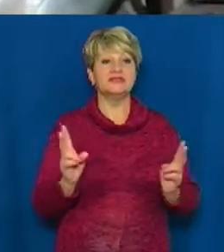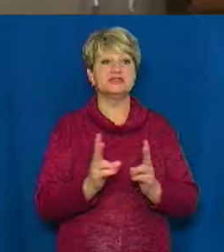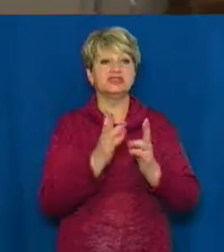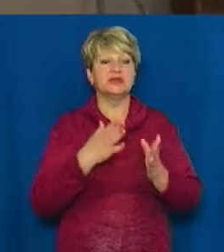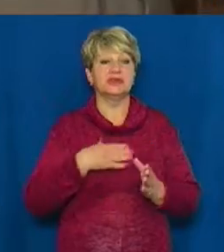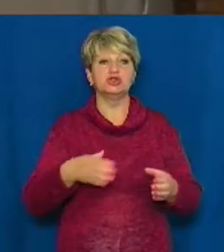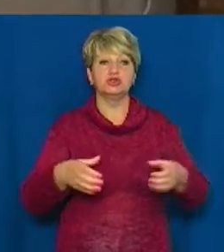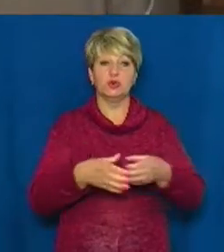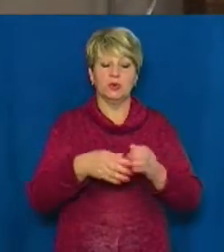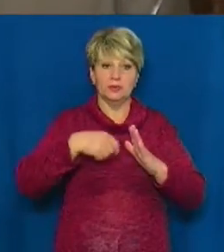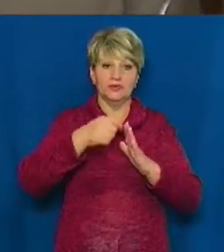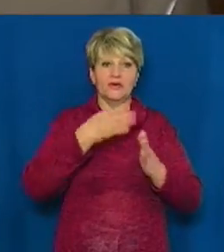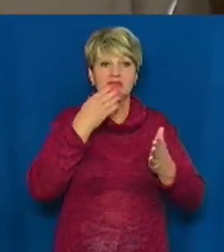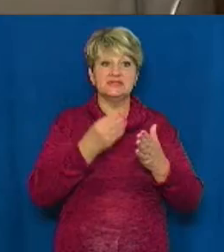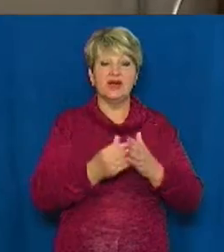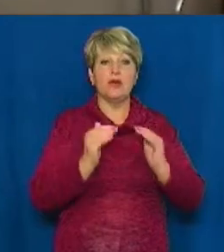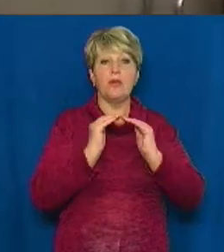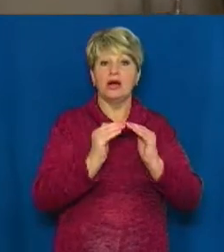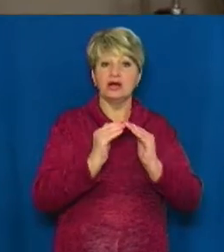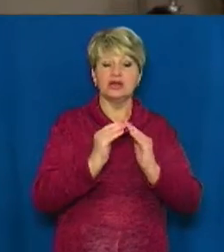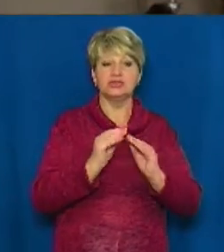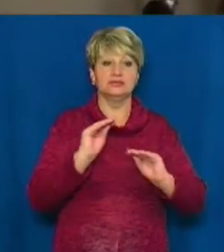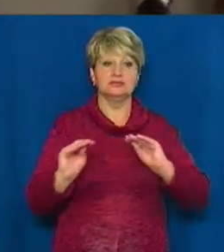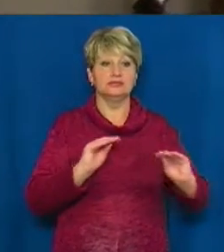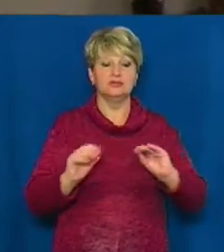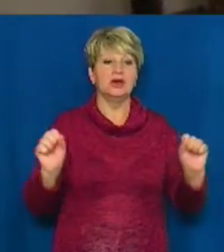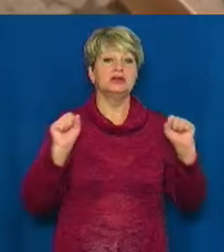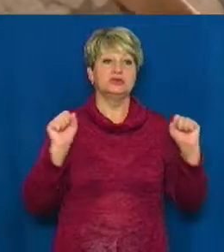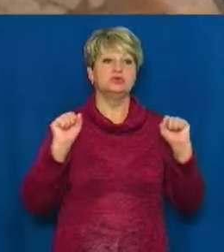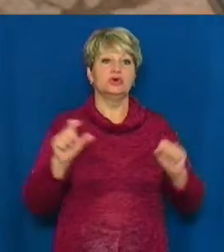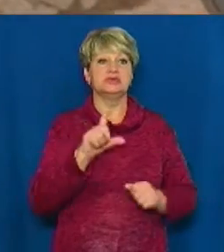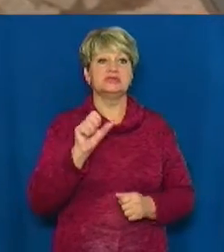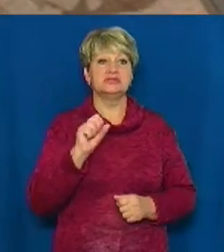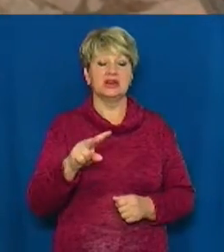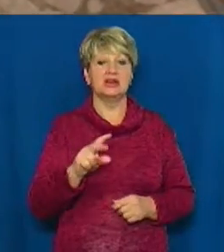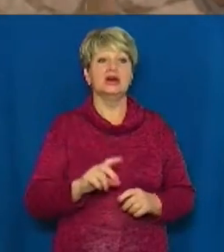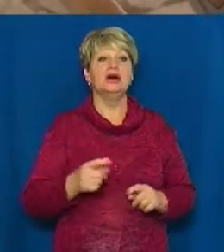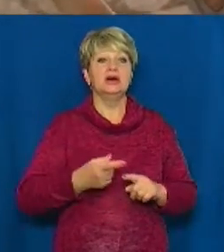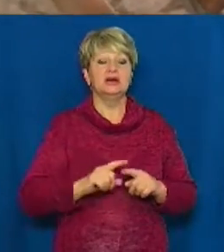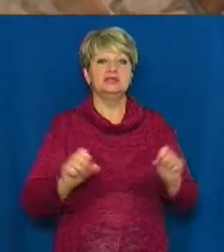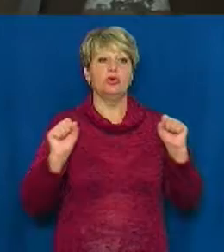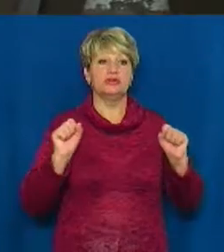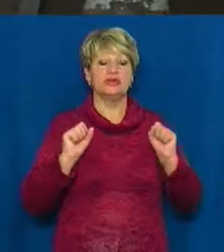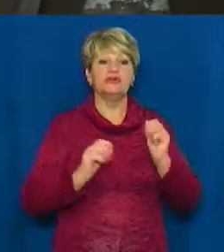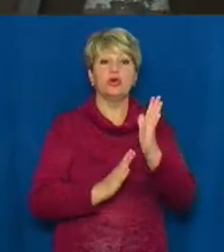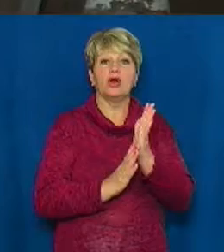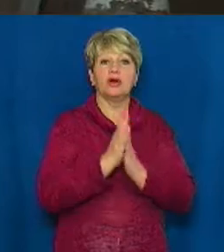Він у власному гаражі облаштував для себе спортивну залу. Розповідає, спортивну кар'єру розпочав у 17 років.